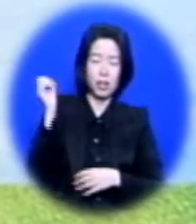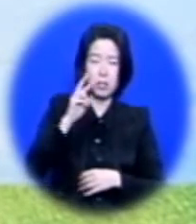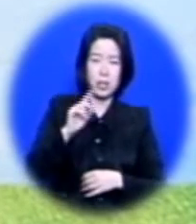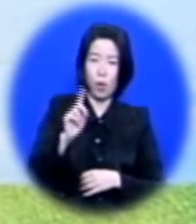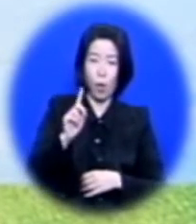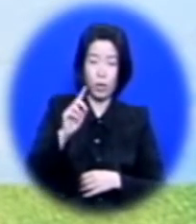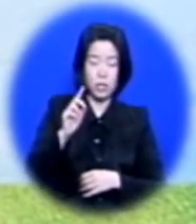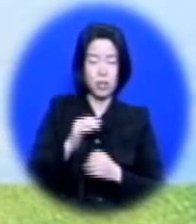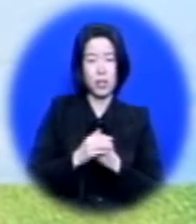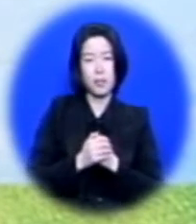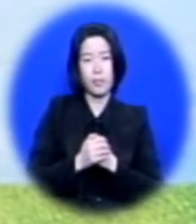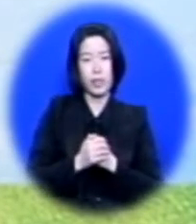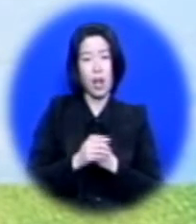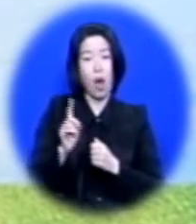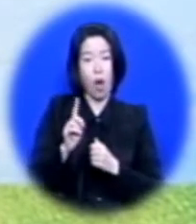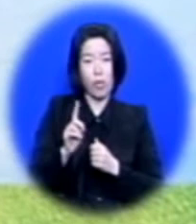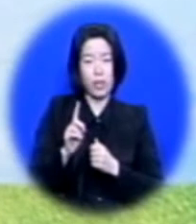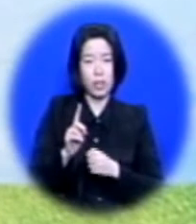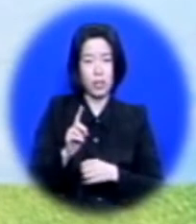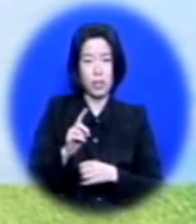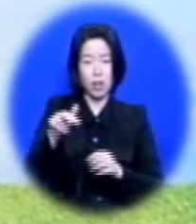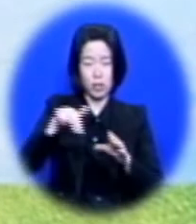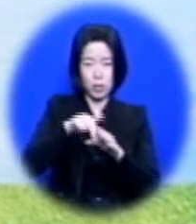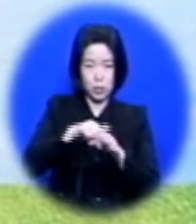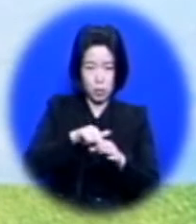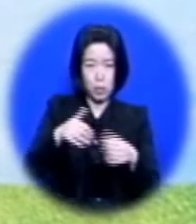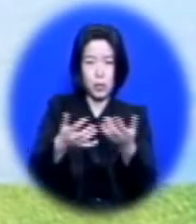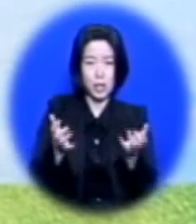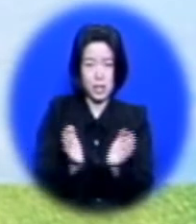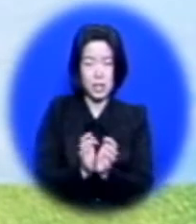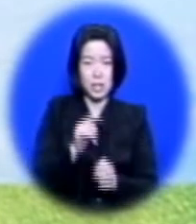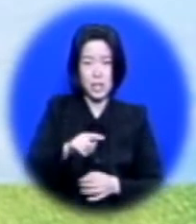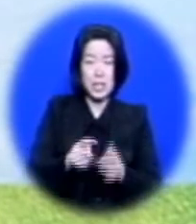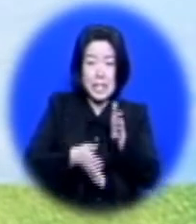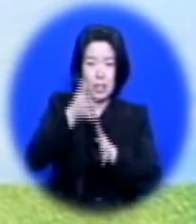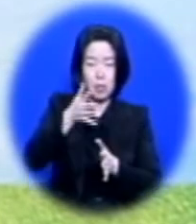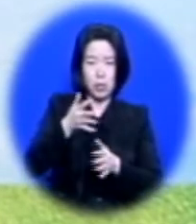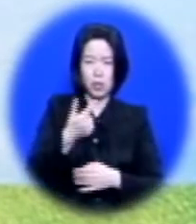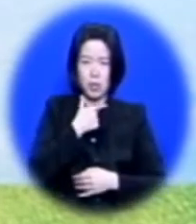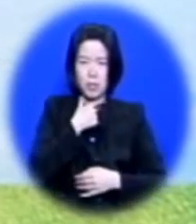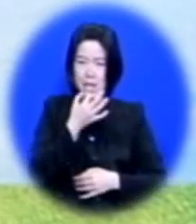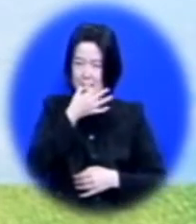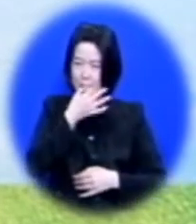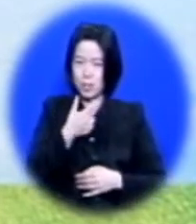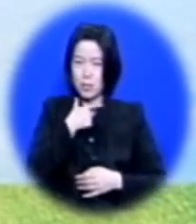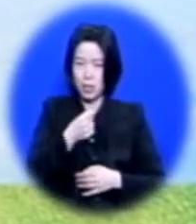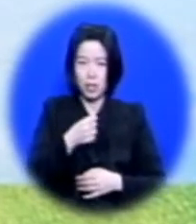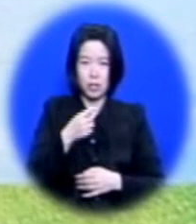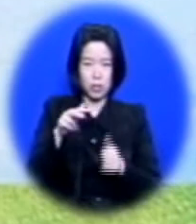어디선가 어떤 어떤 종교 단체에서 이 건물을 탐을 낸다는 정보가 들어